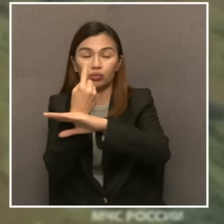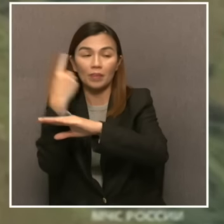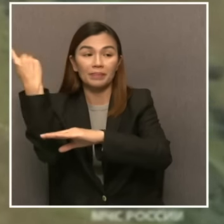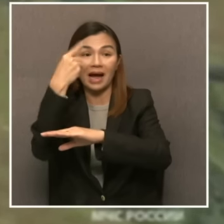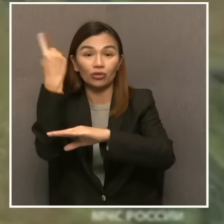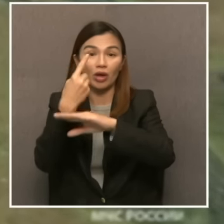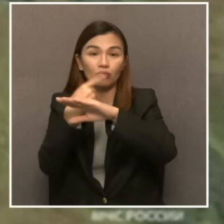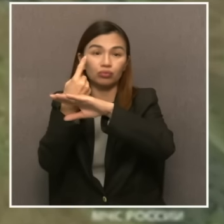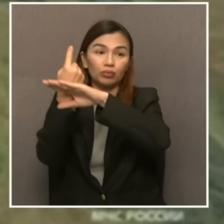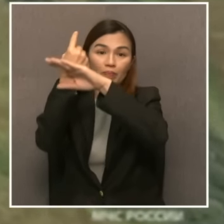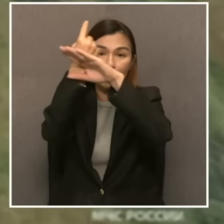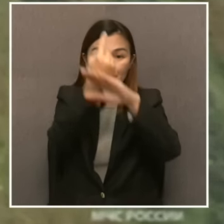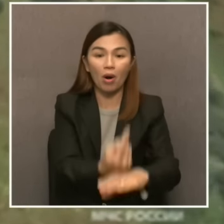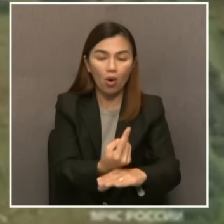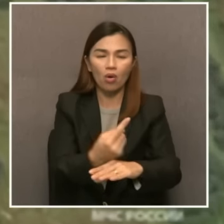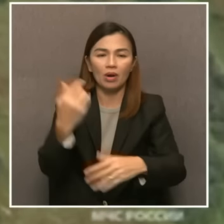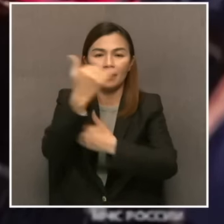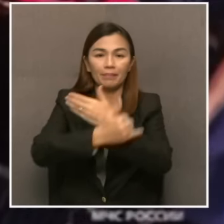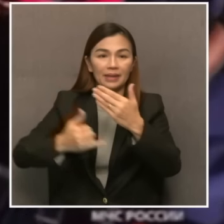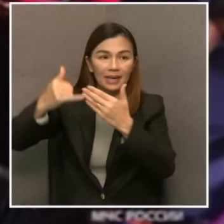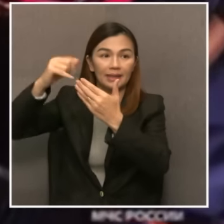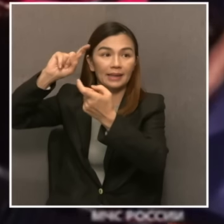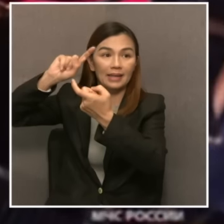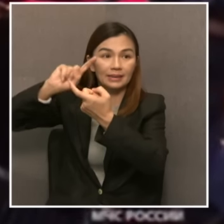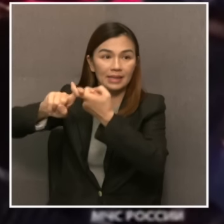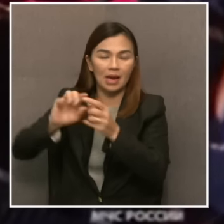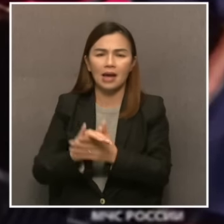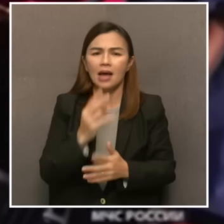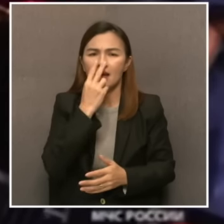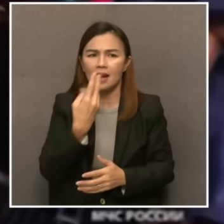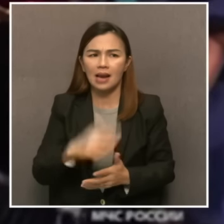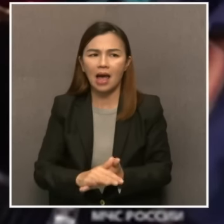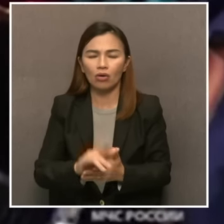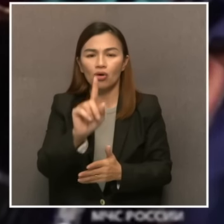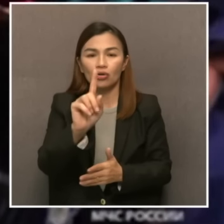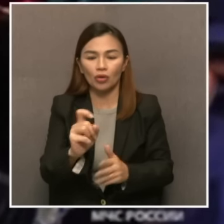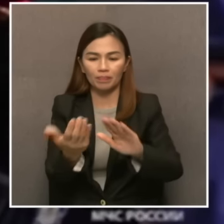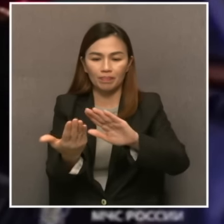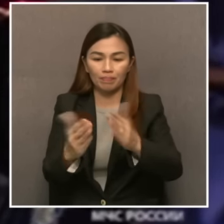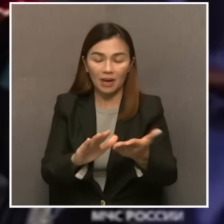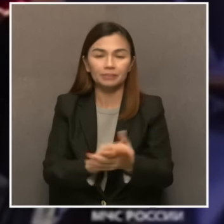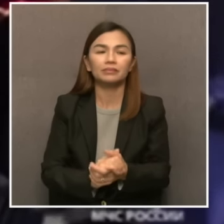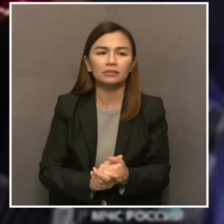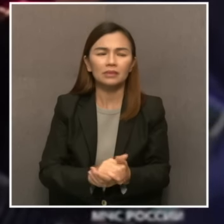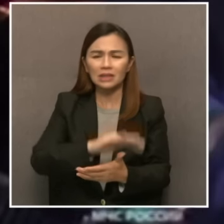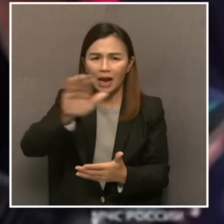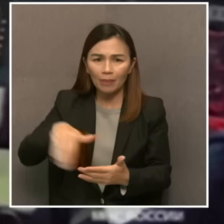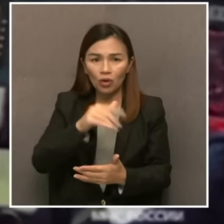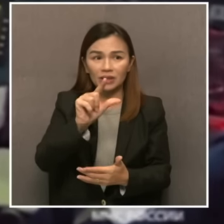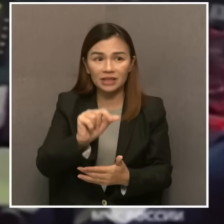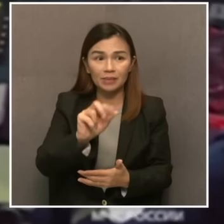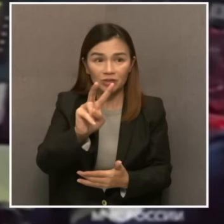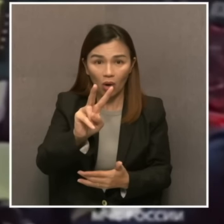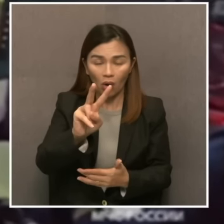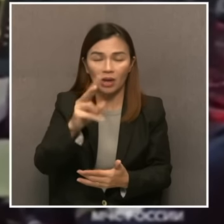ที่ตะวันออกไกลของรัสเซียล่าสุดเจ้าหน้าที่พบร่างผู้เสียชีวิตแล้ว17รายจากทั้งหมด22รายที่อยู่บนเครื่